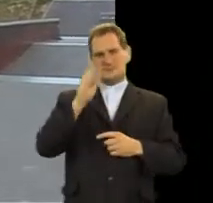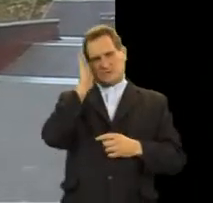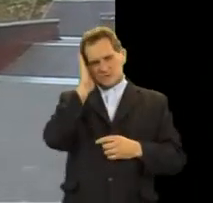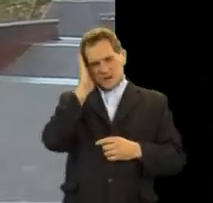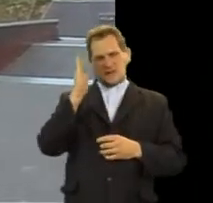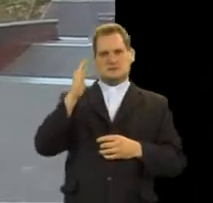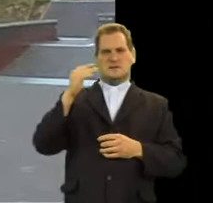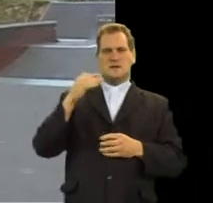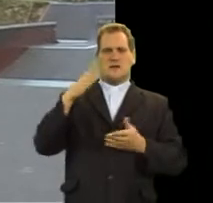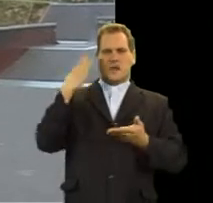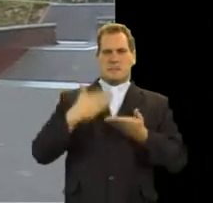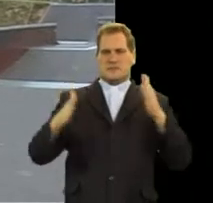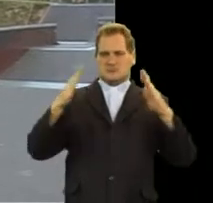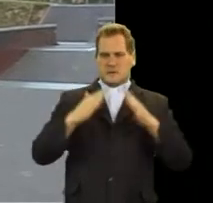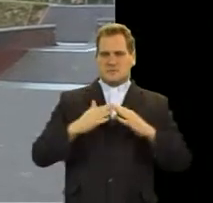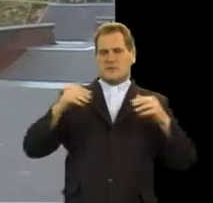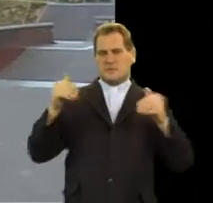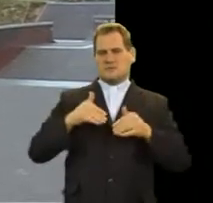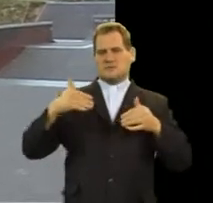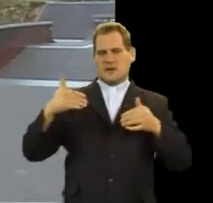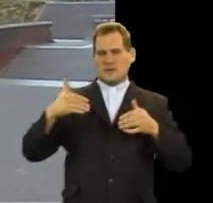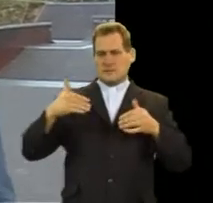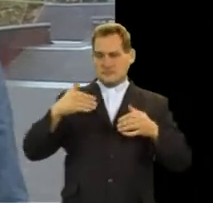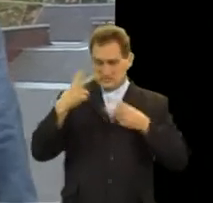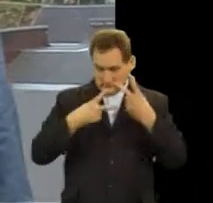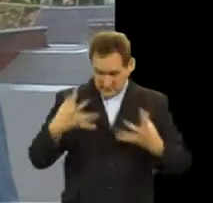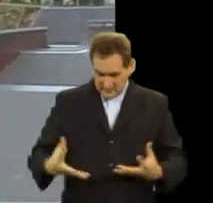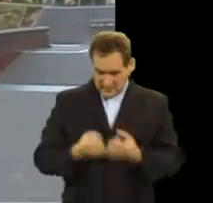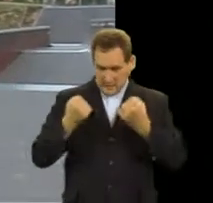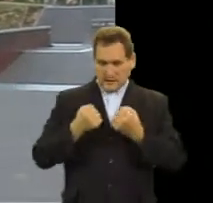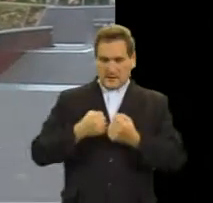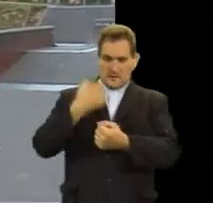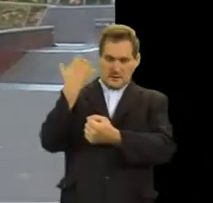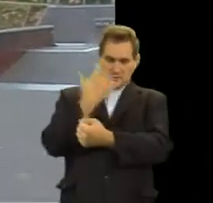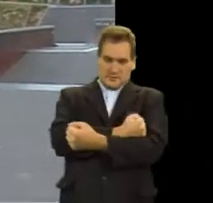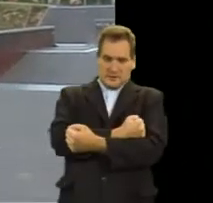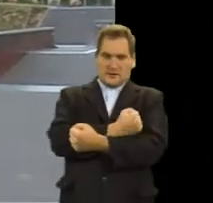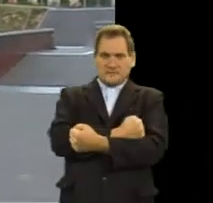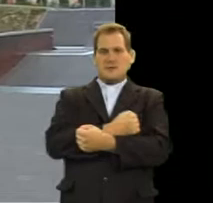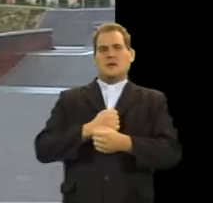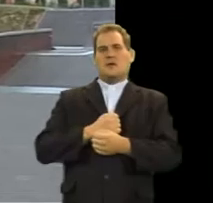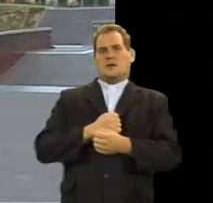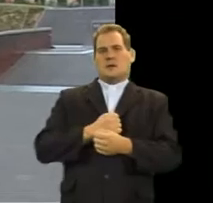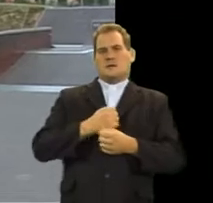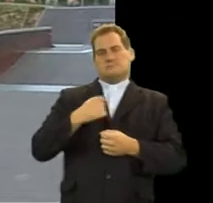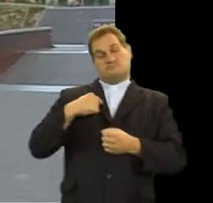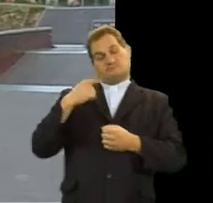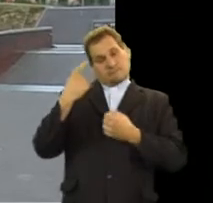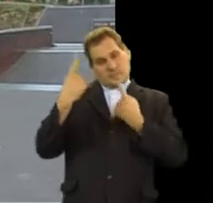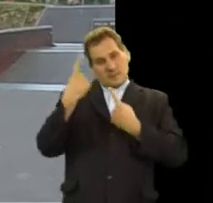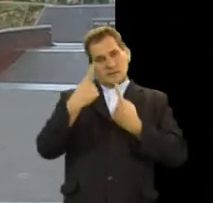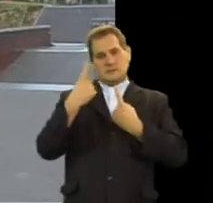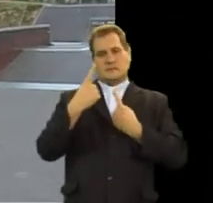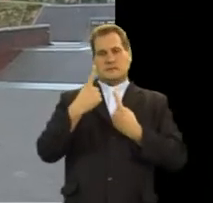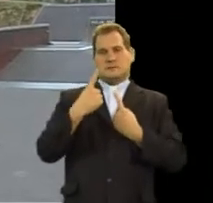tutaj bezdomni, można było znaleźć także strzykawki, co oczywiście w bezpośredni sposób rodziło podejrzenia zażywania